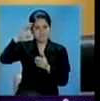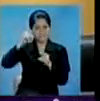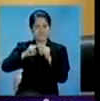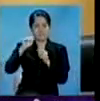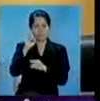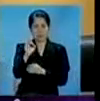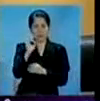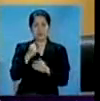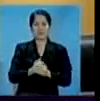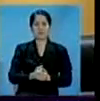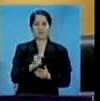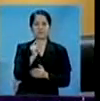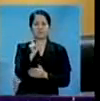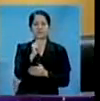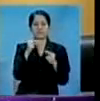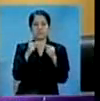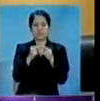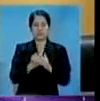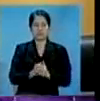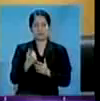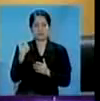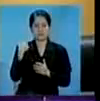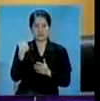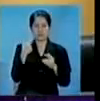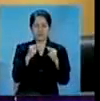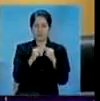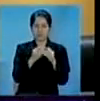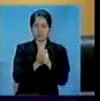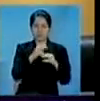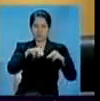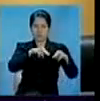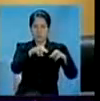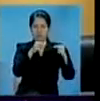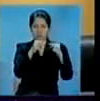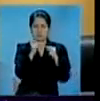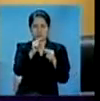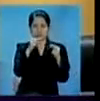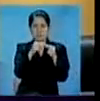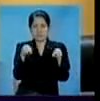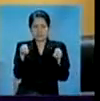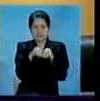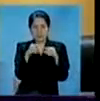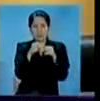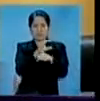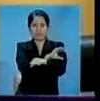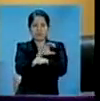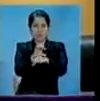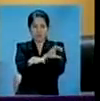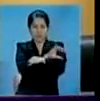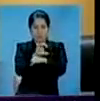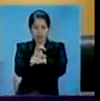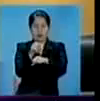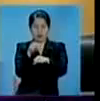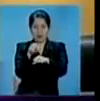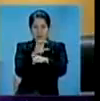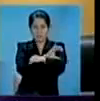ครับที่เข้ามาถึงสถานีรถไฟฟ้า BTS